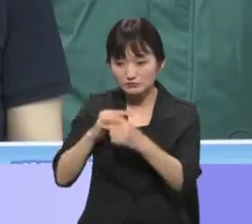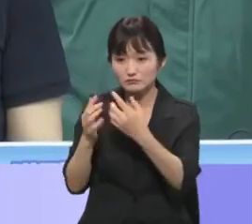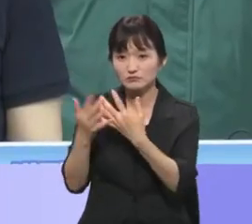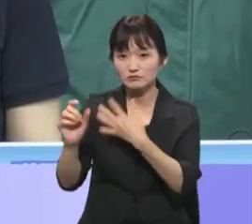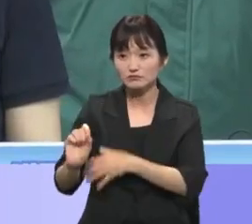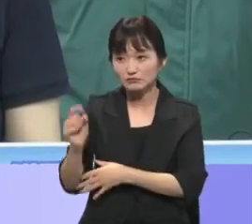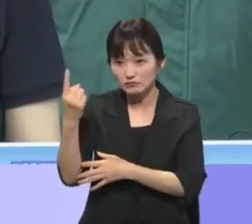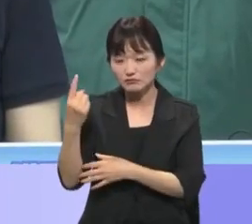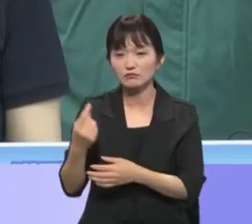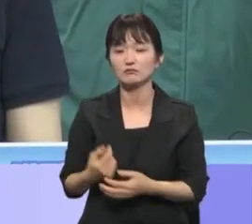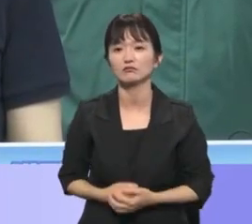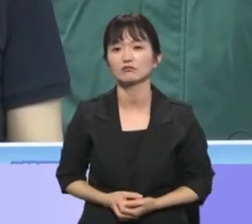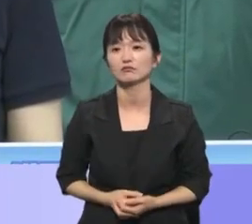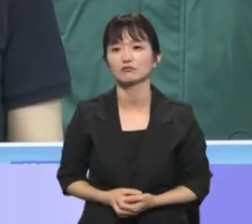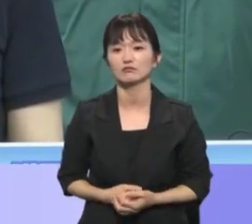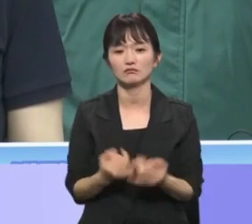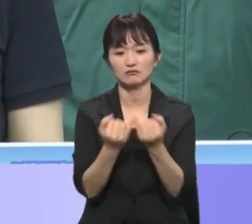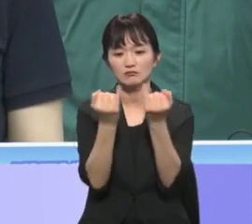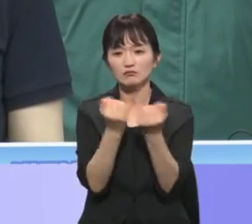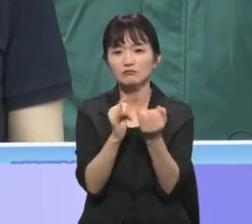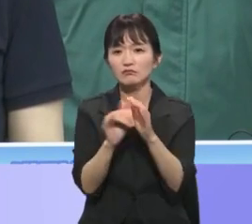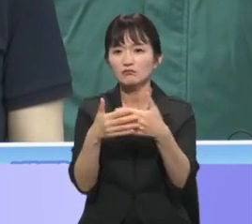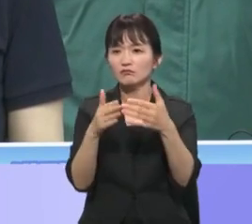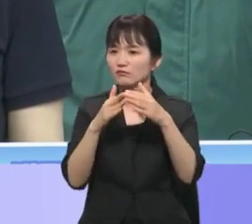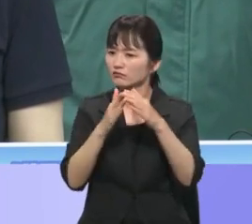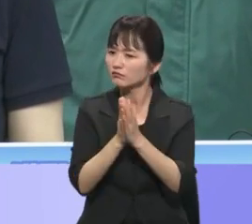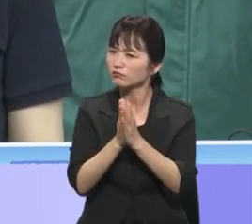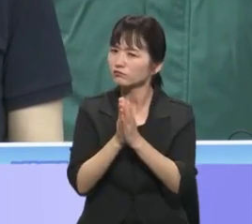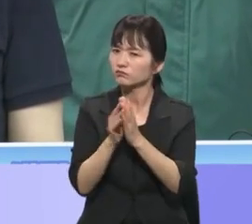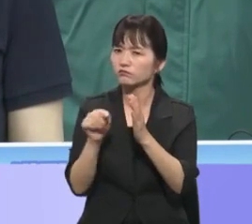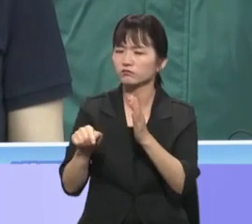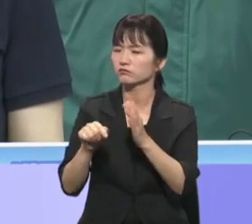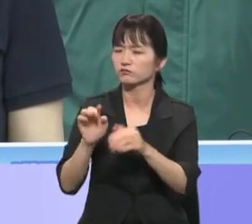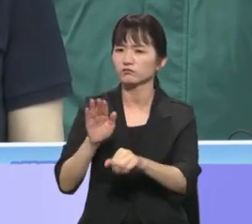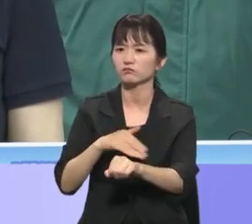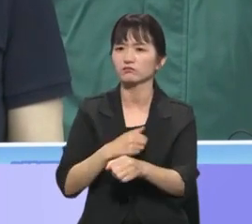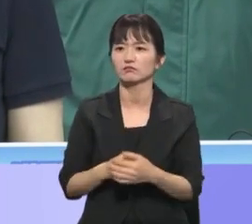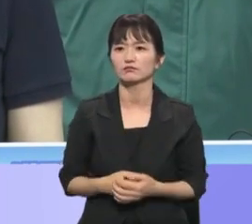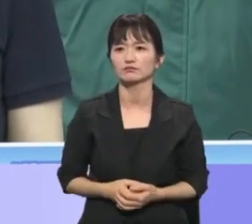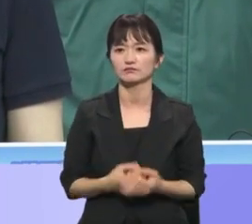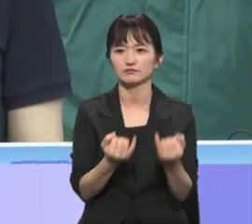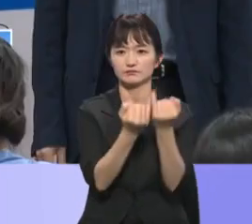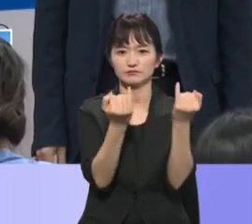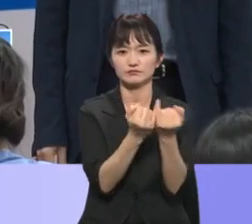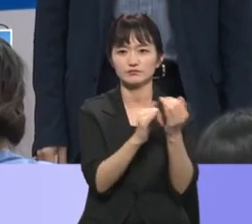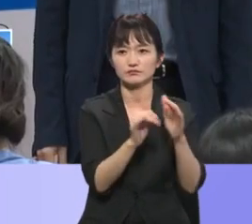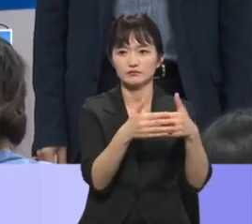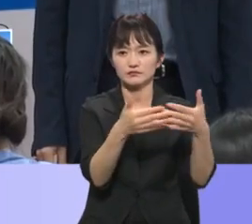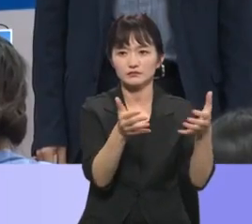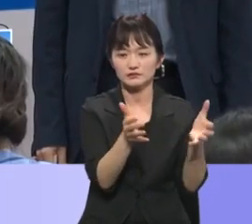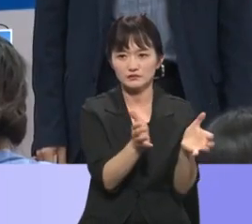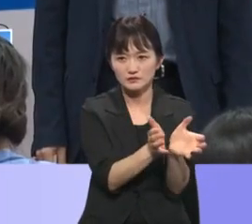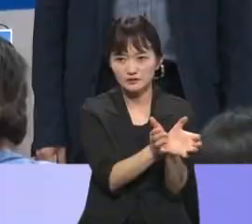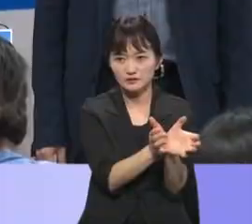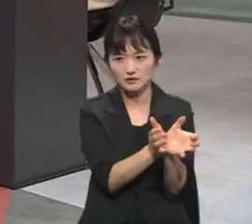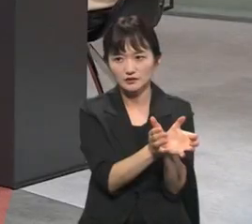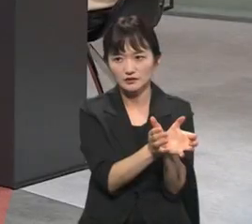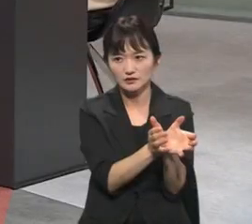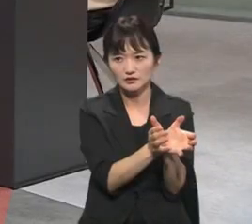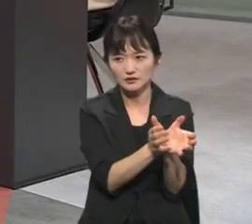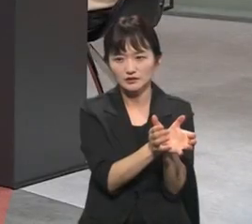뭐 폐지 돼야 된다는 것처럼 몰고 가는 거는 오히려 저는 여가부가 가지고 있는 구조적 문제점을 가릴 수 있기 때문에 저는 오히려 이번에는 좀